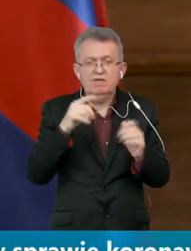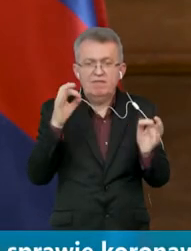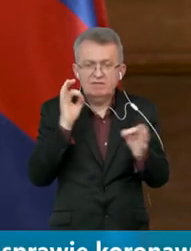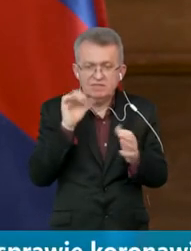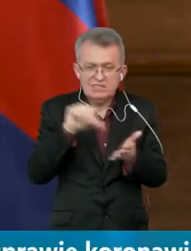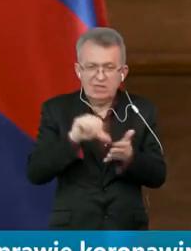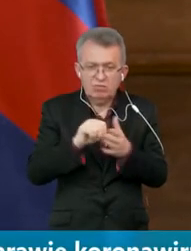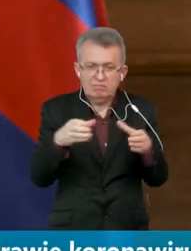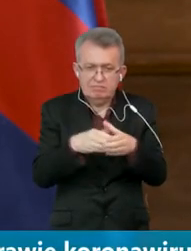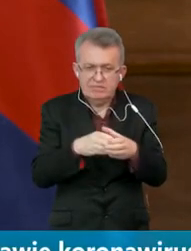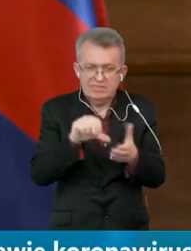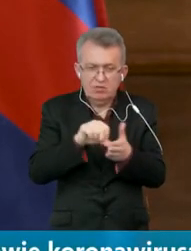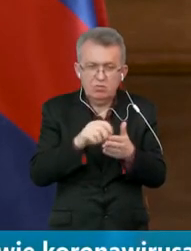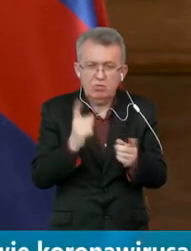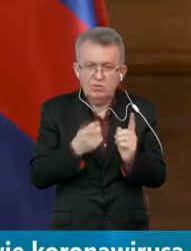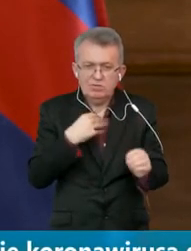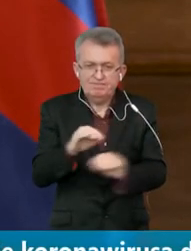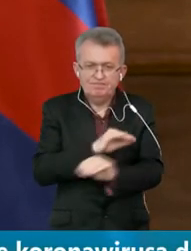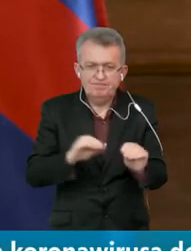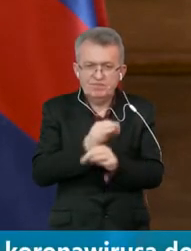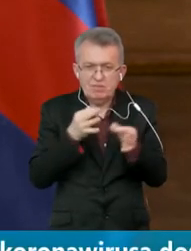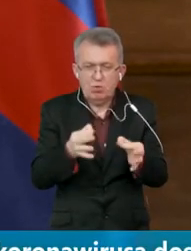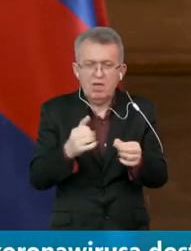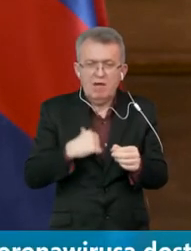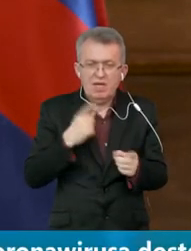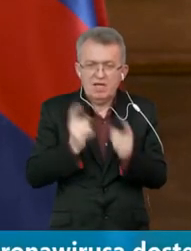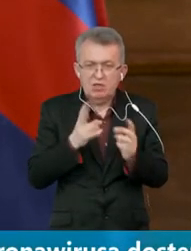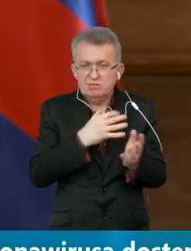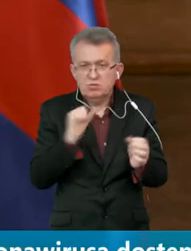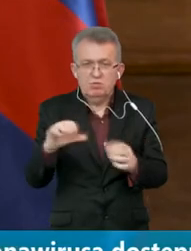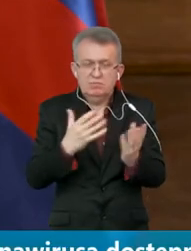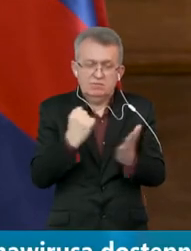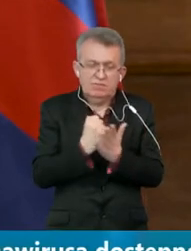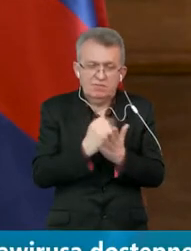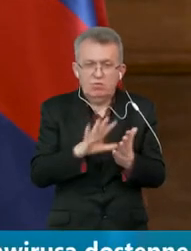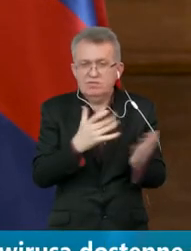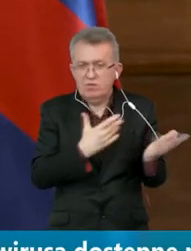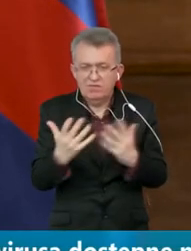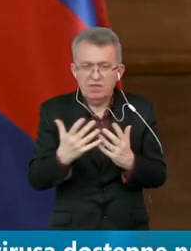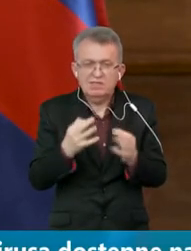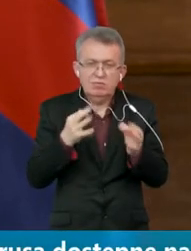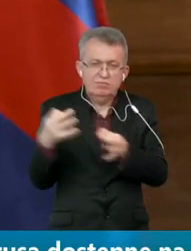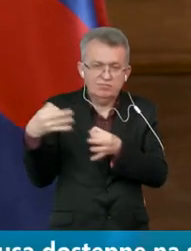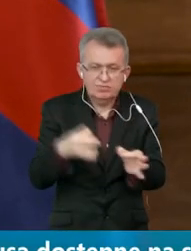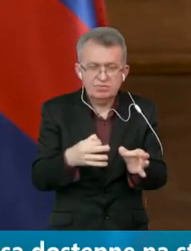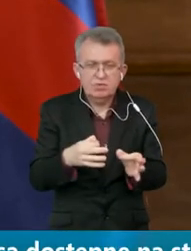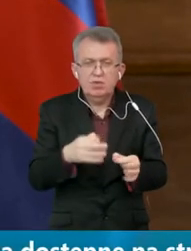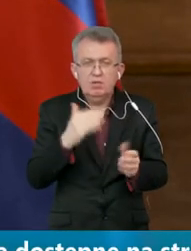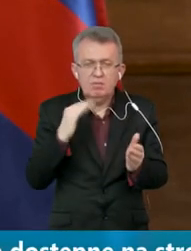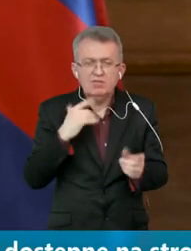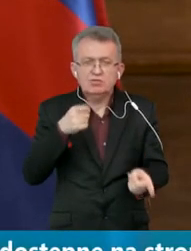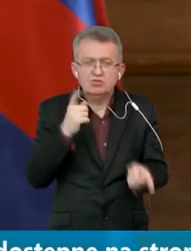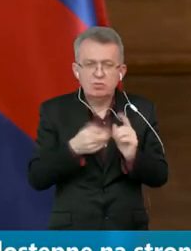centrum Szczecina rotacja była wyższa samochodów, aby każdy, kto ma tutaj jakieś sprawy do załatwienia i porusza się samochodem, mógł w